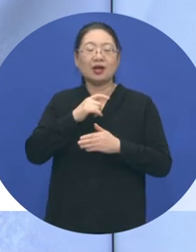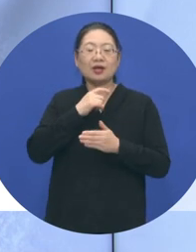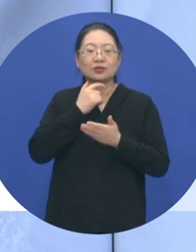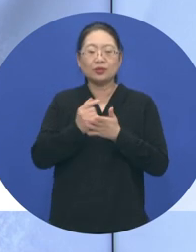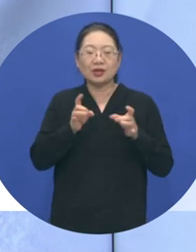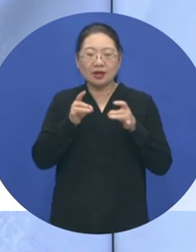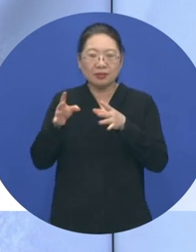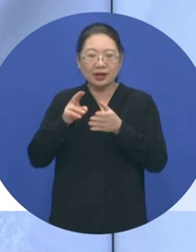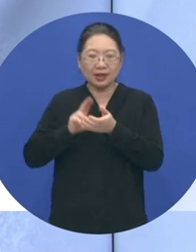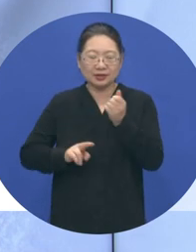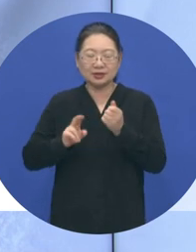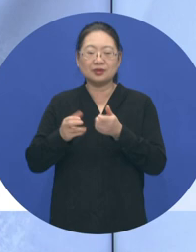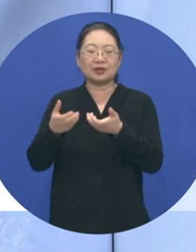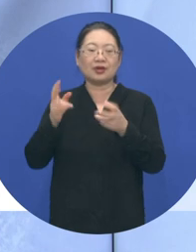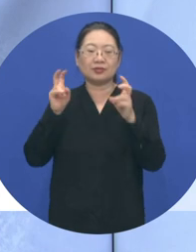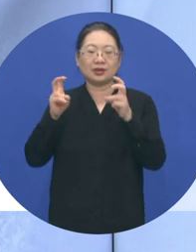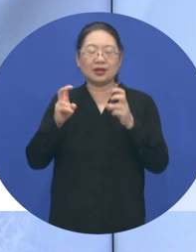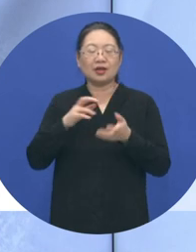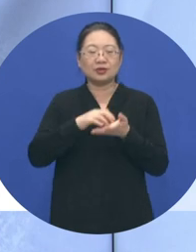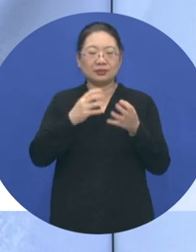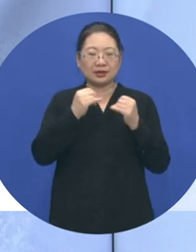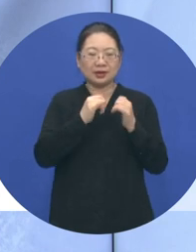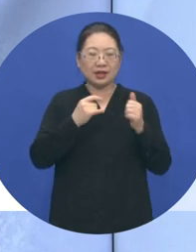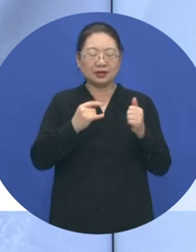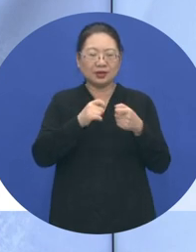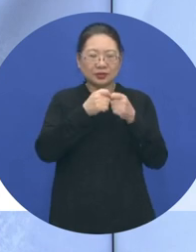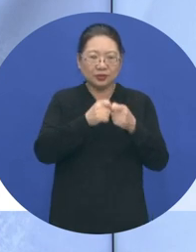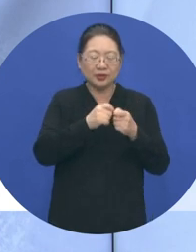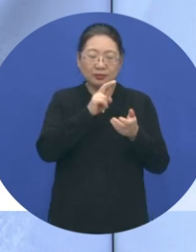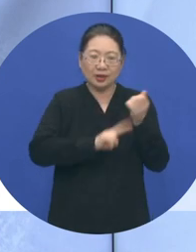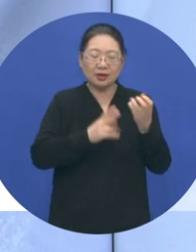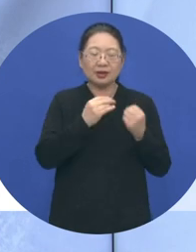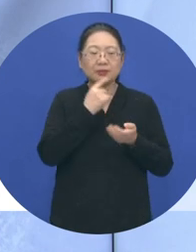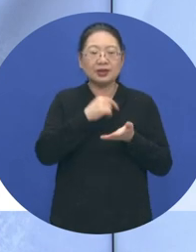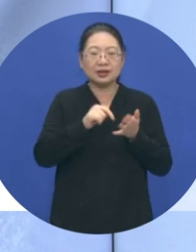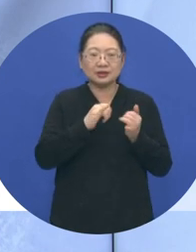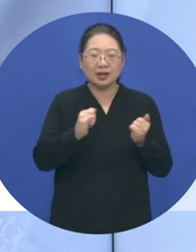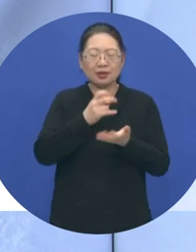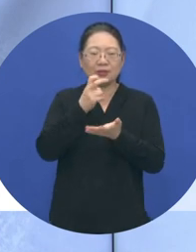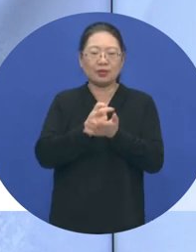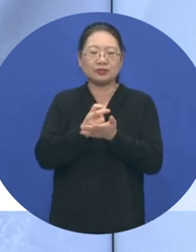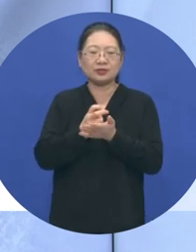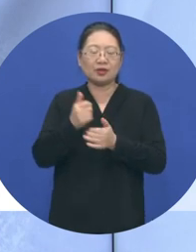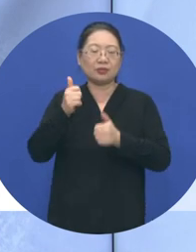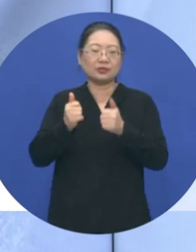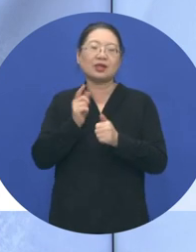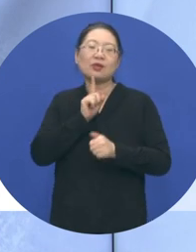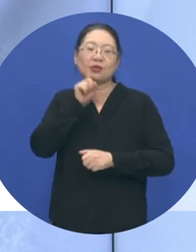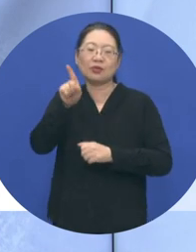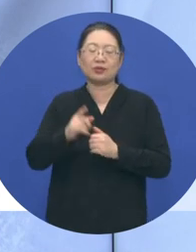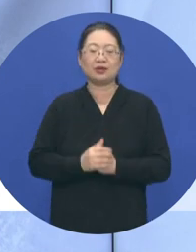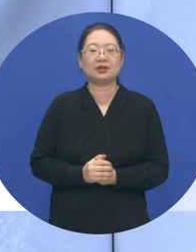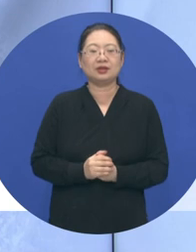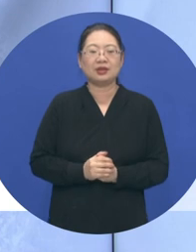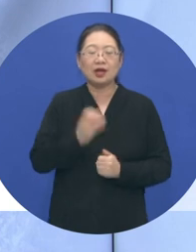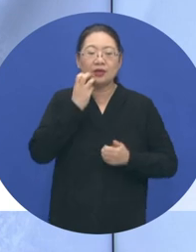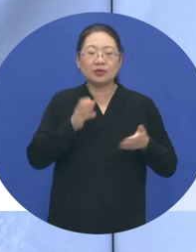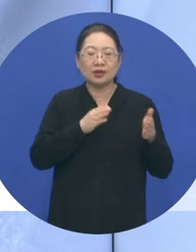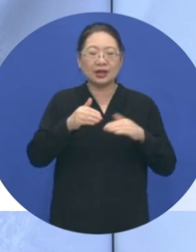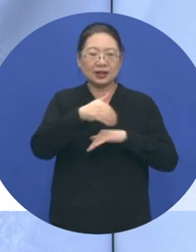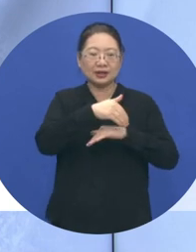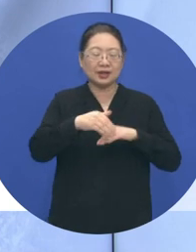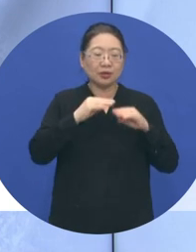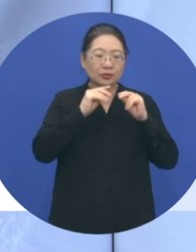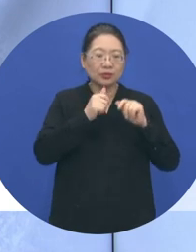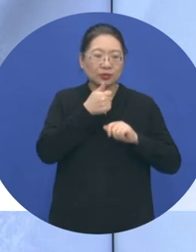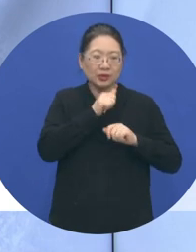뜻하는데요 수십에서 수천 명에게 쪼개 팔아 많은 피해자를 만들고 각종 법적 분쟁까지 야기하고 있습니다 경기도가